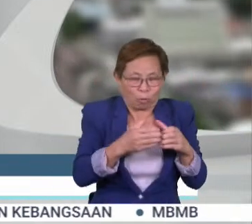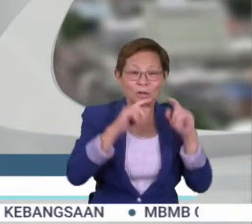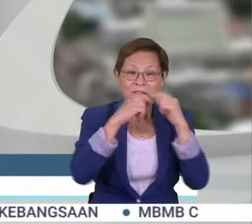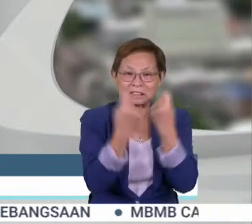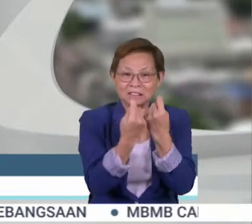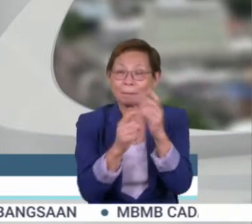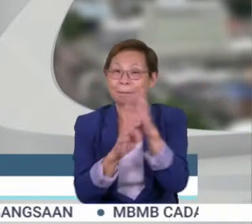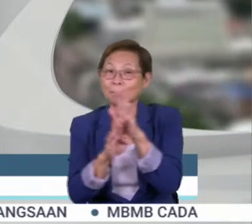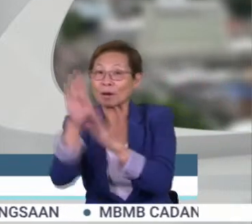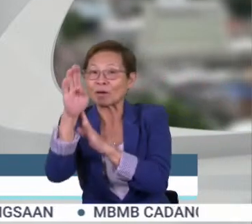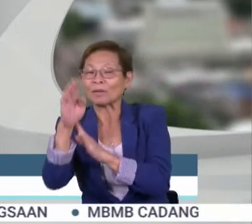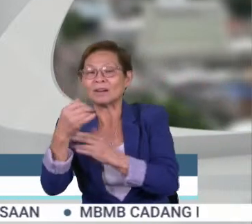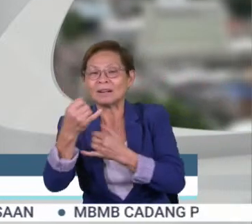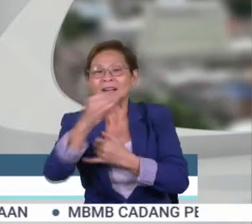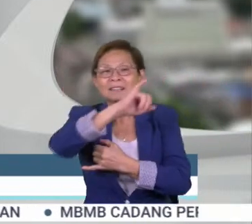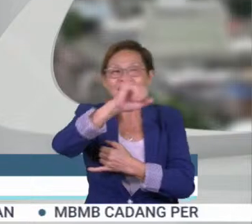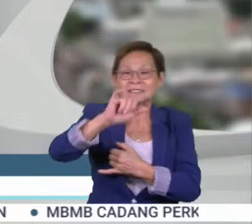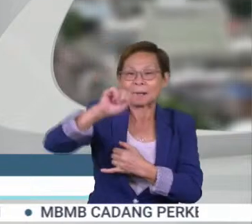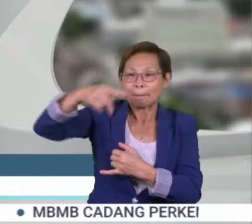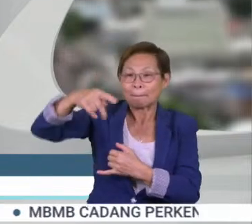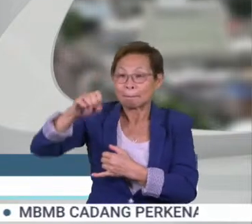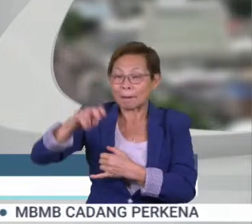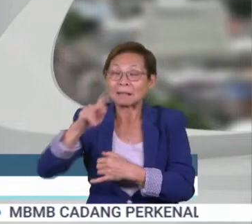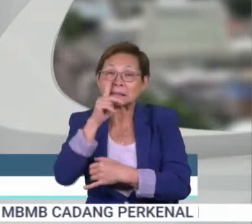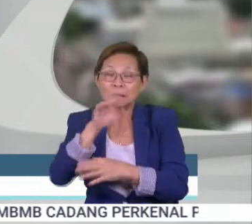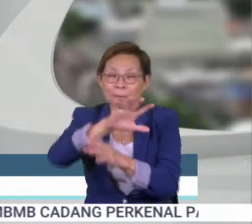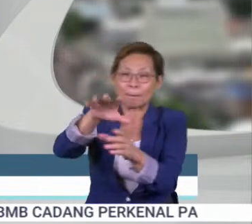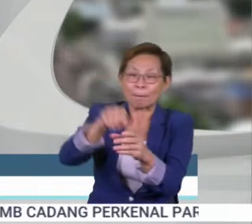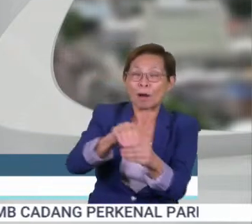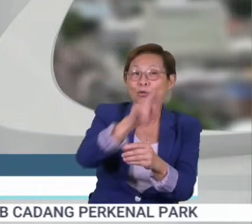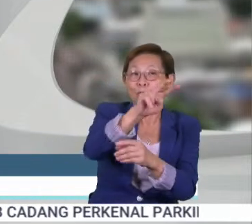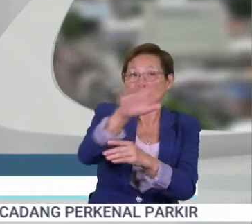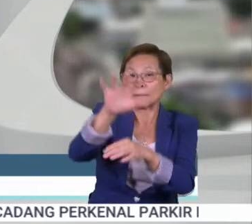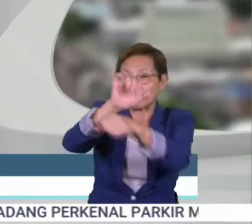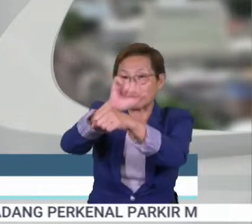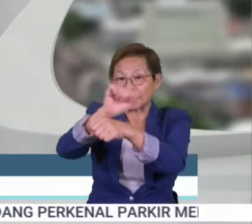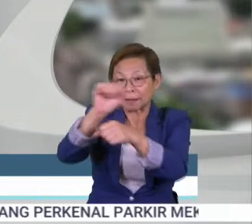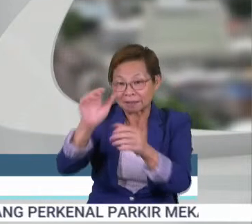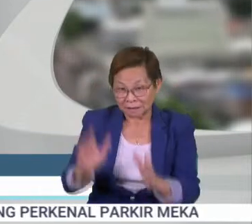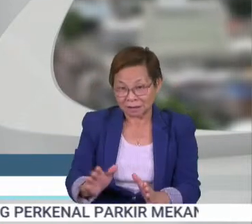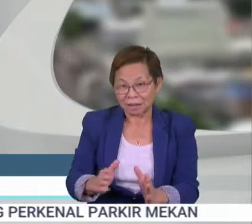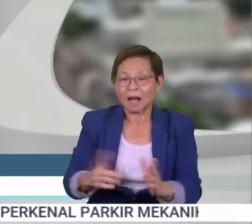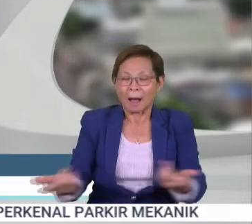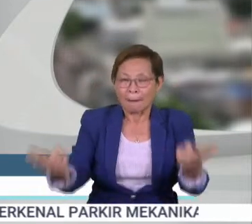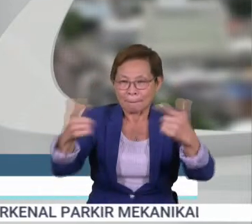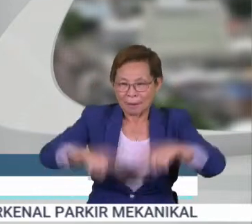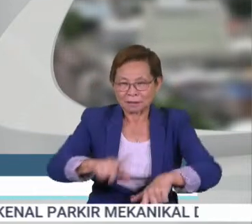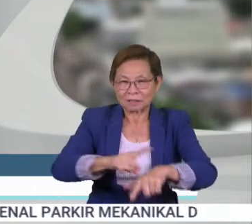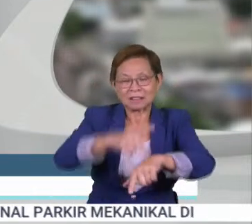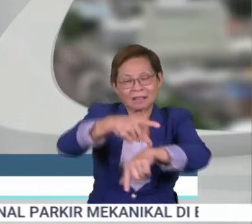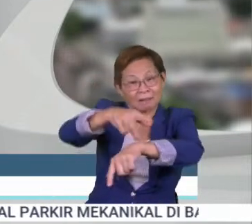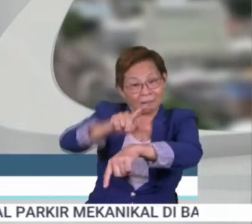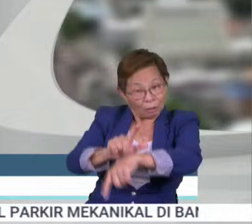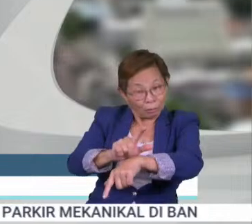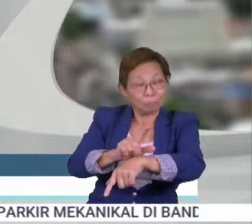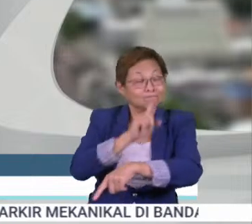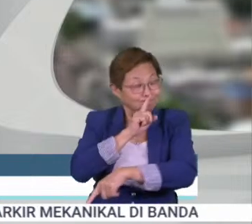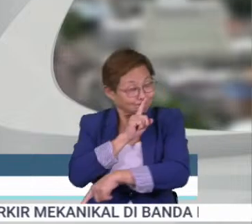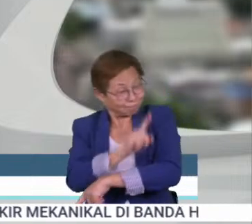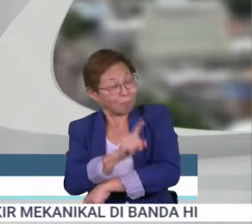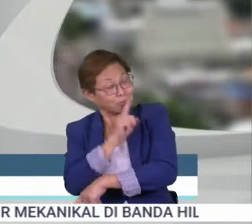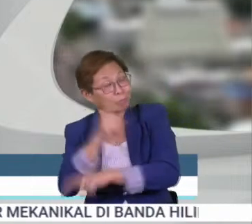team building Jabatan Penyiaran Kedah melibatkan 25 kaki tangan yang berlangsung di Langkawi.